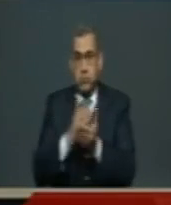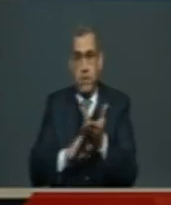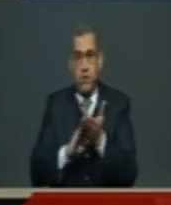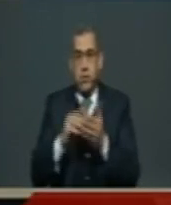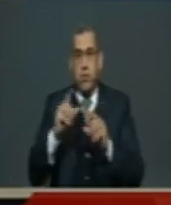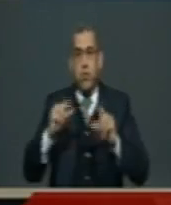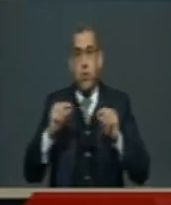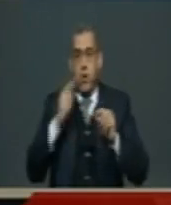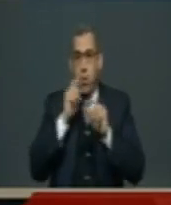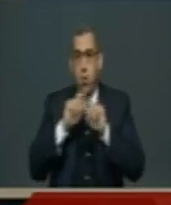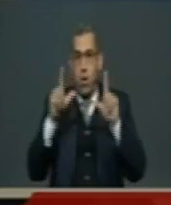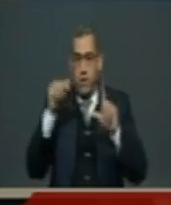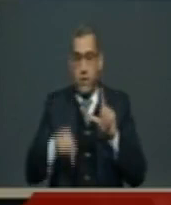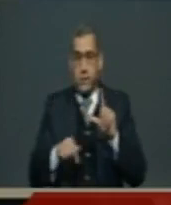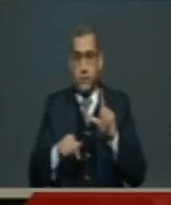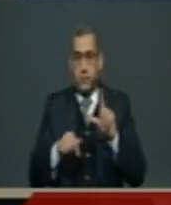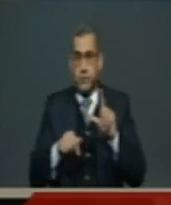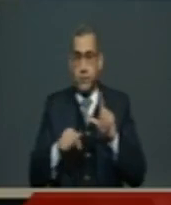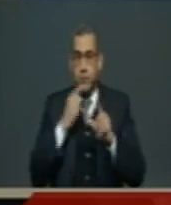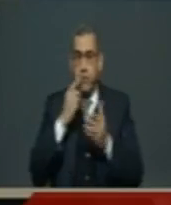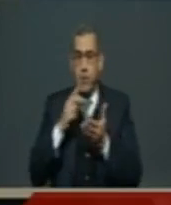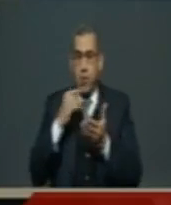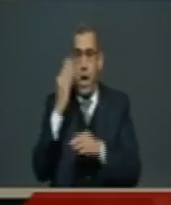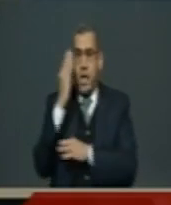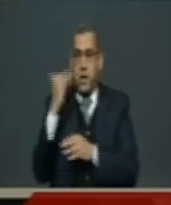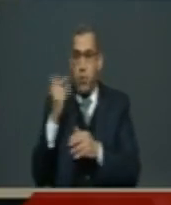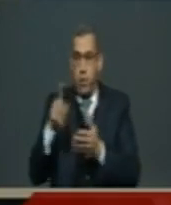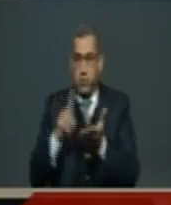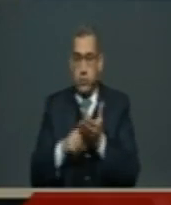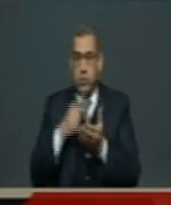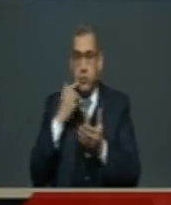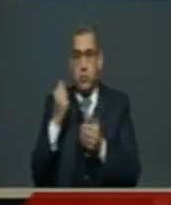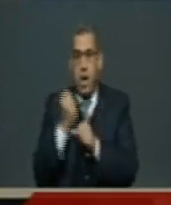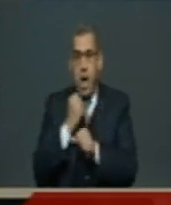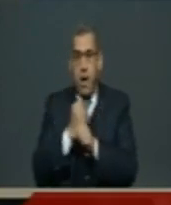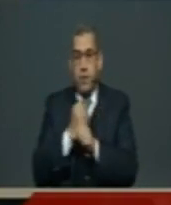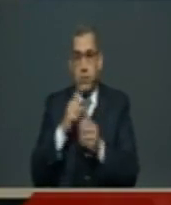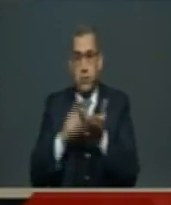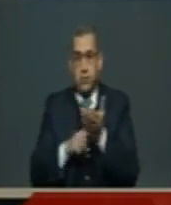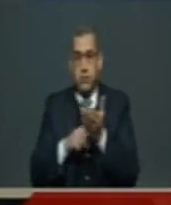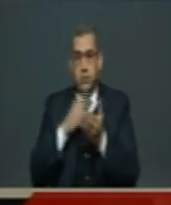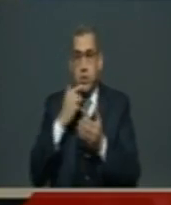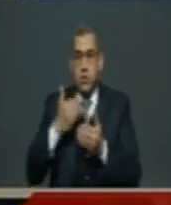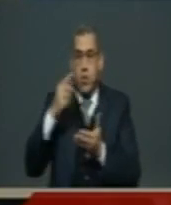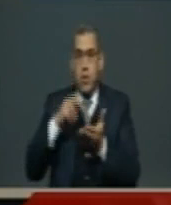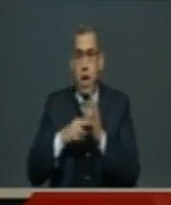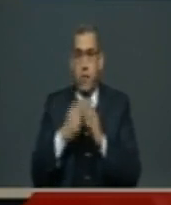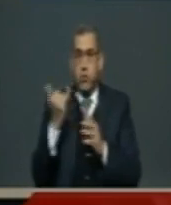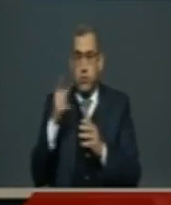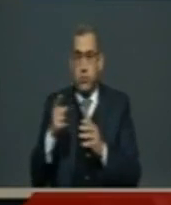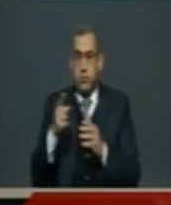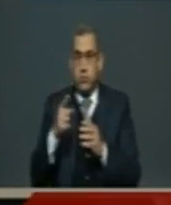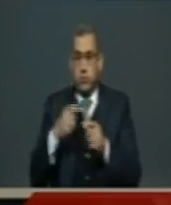واضحة من الاعتمادات الموجودة وكذلك جودة الآلات المستخدمة، ثم بعد ذلك